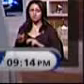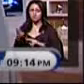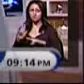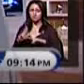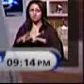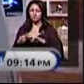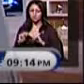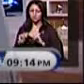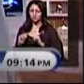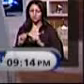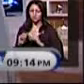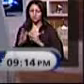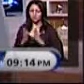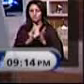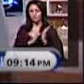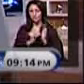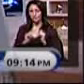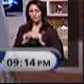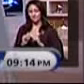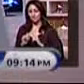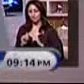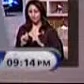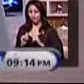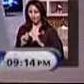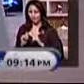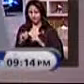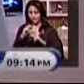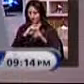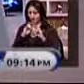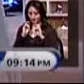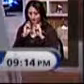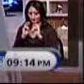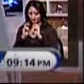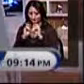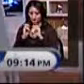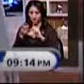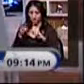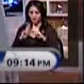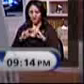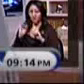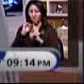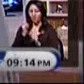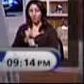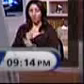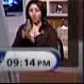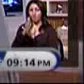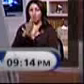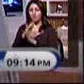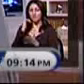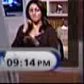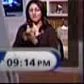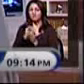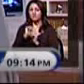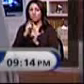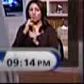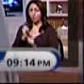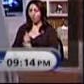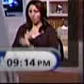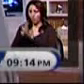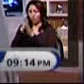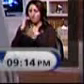حضرتك قد انت يعني لست حكام مستبدين، لا ده خالص وفي بالك الديمقراطية اه مسؤولية طبعا مفيش كلام،